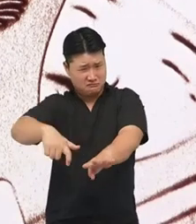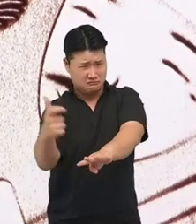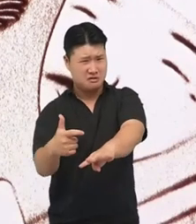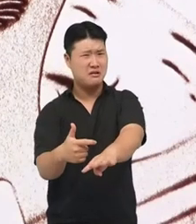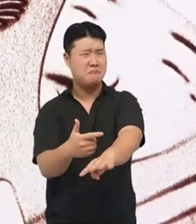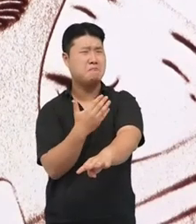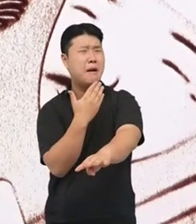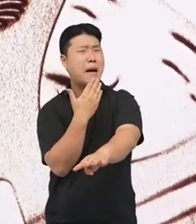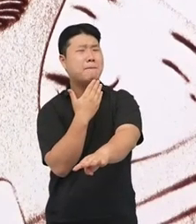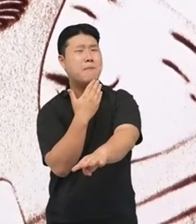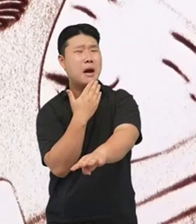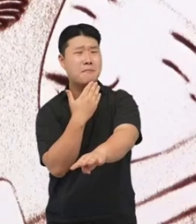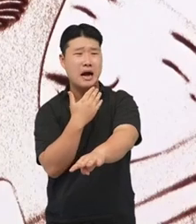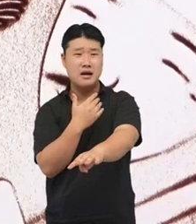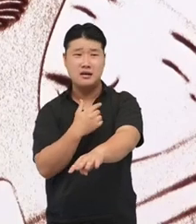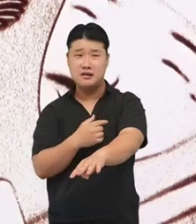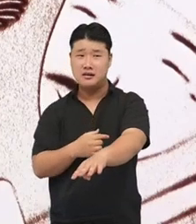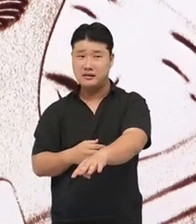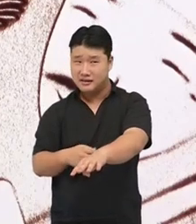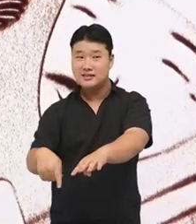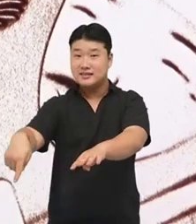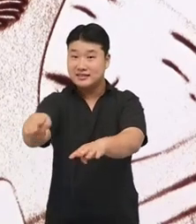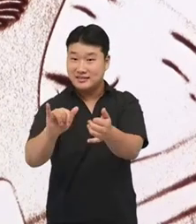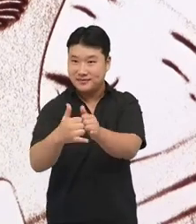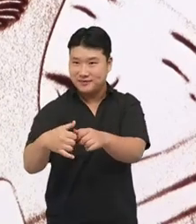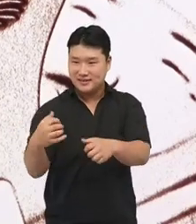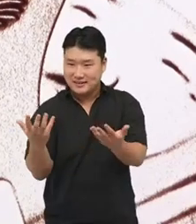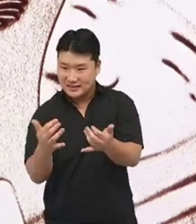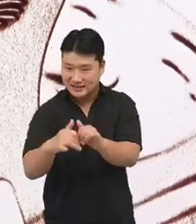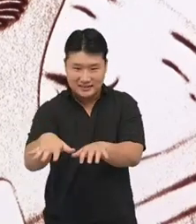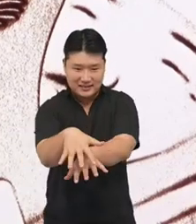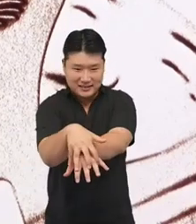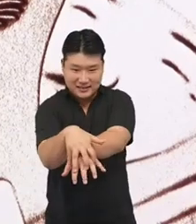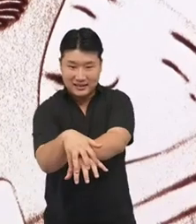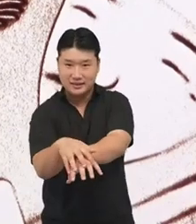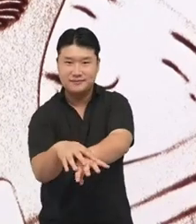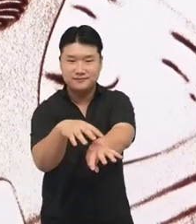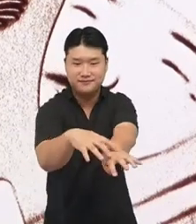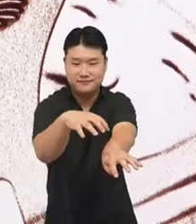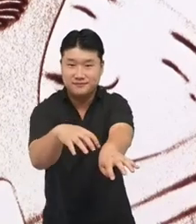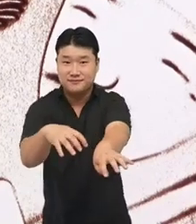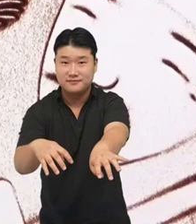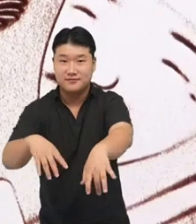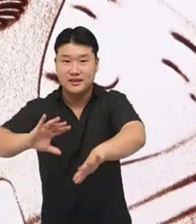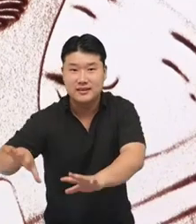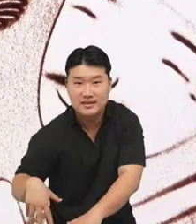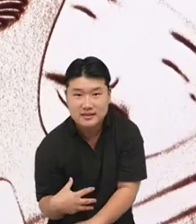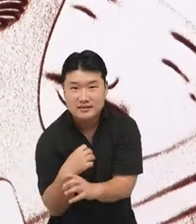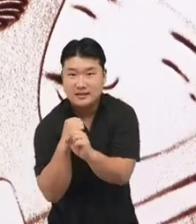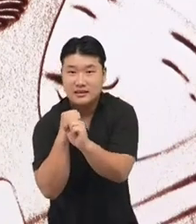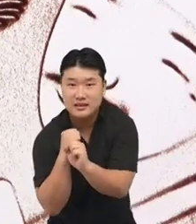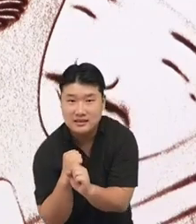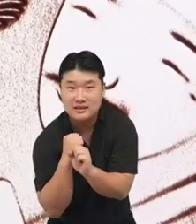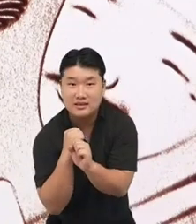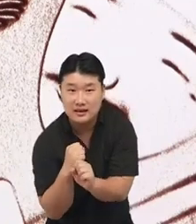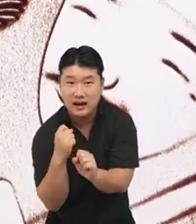10가마니 묶어도 끄덕없소. 일꾼들은 피아노와 막대를 꽁꽁 묶어서는 어허이 영차